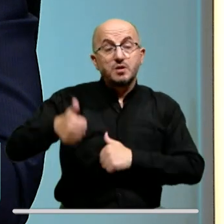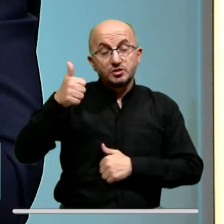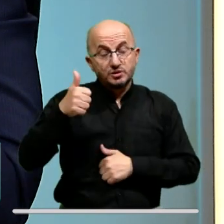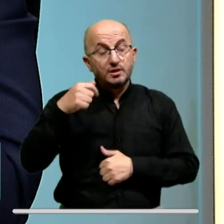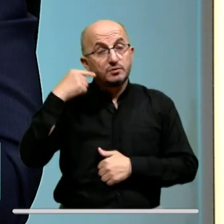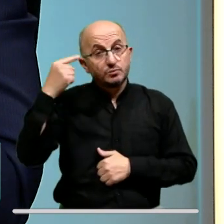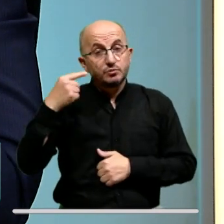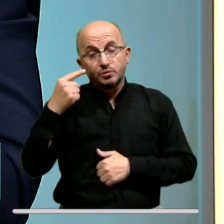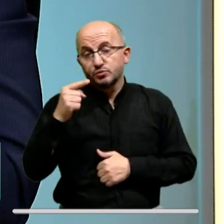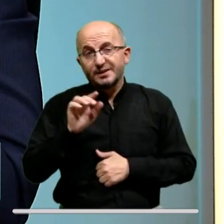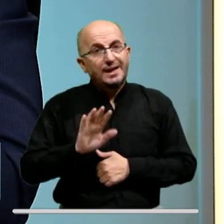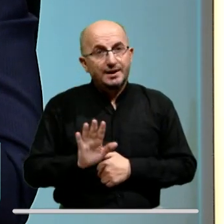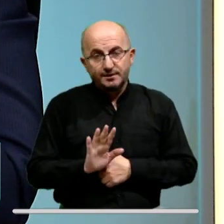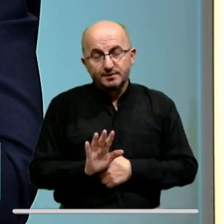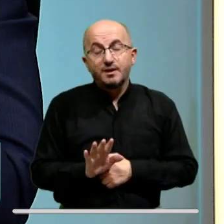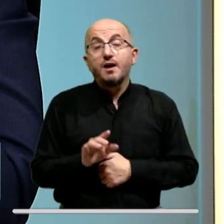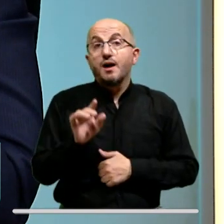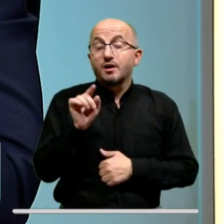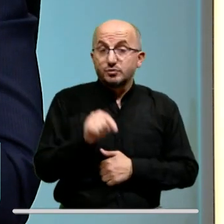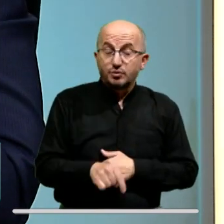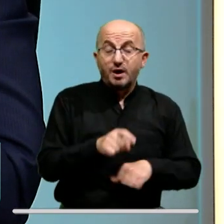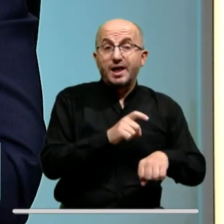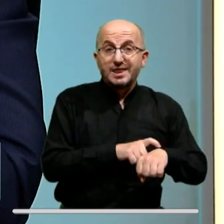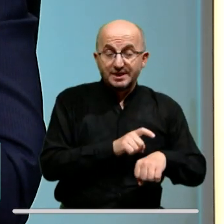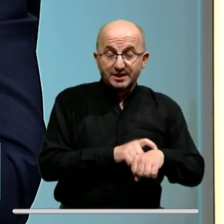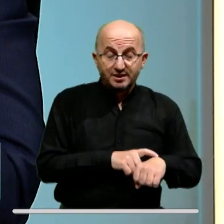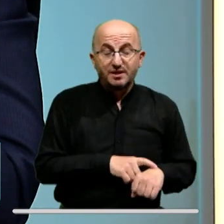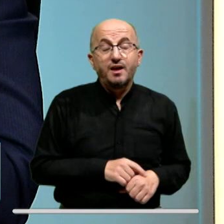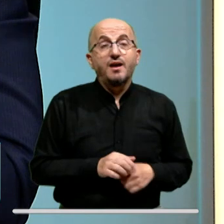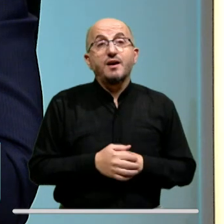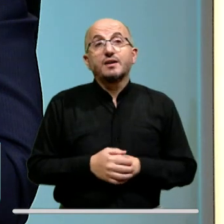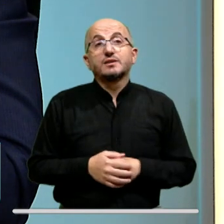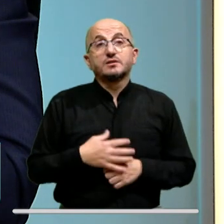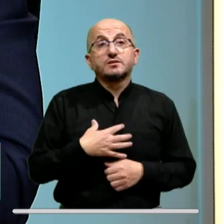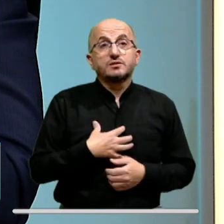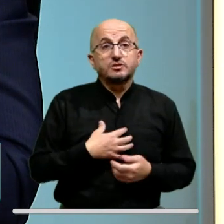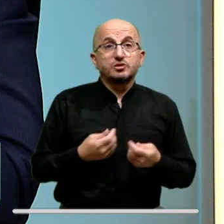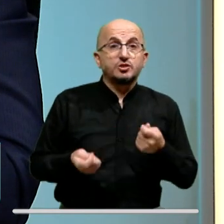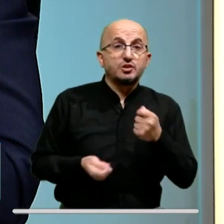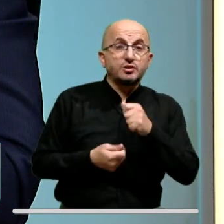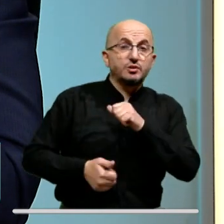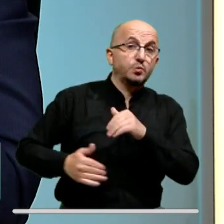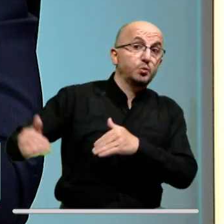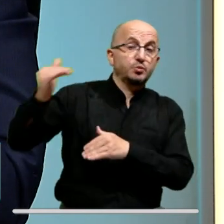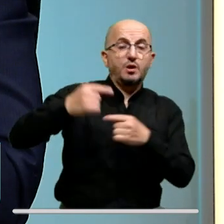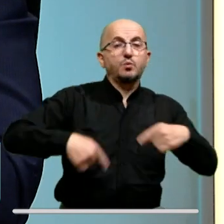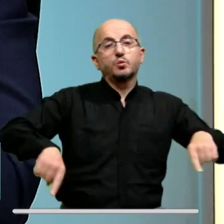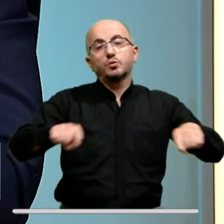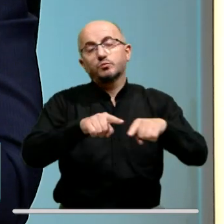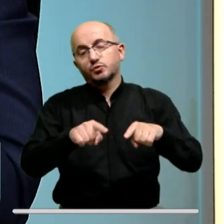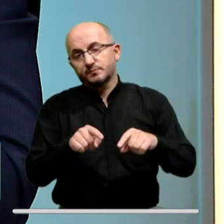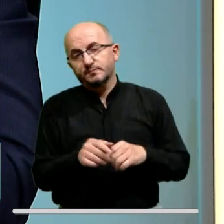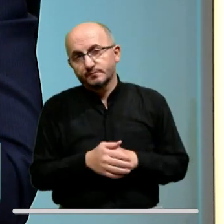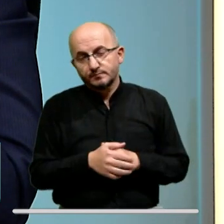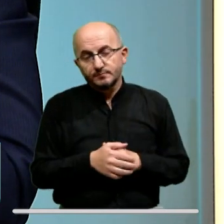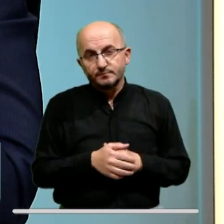Başkanlığı'nın görüşünü yansıtmaz. Şu anda hali hazırda mevcut durumda Din İşleri Yüksek Kurulumuz bu şekilde